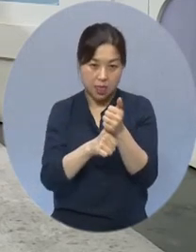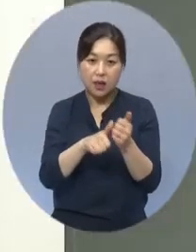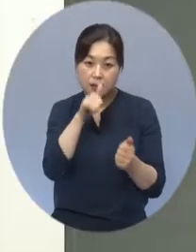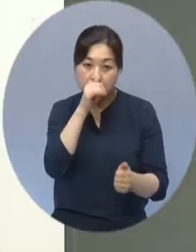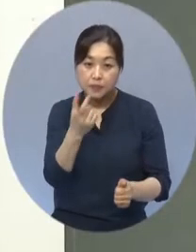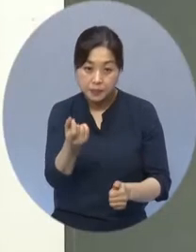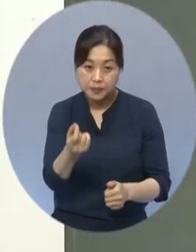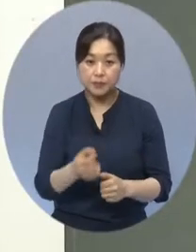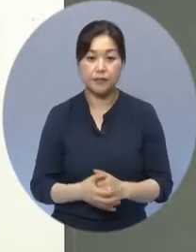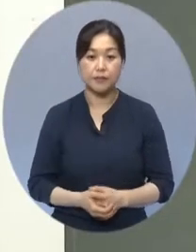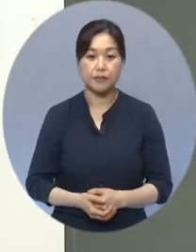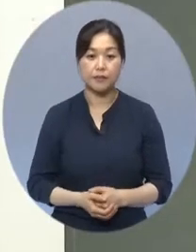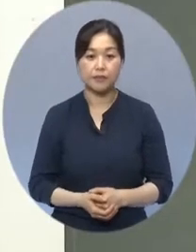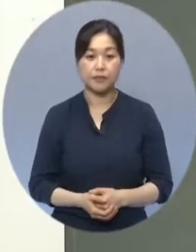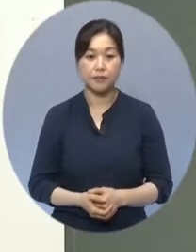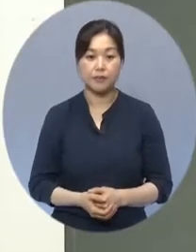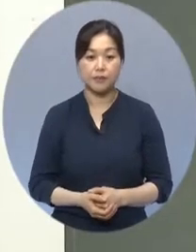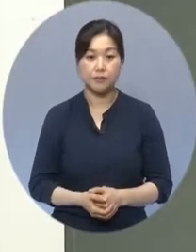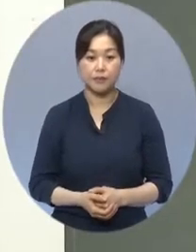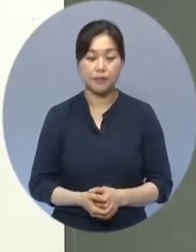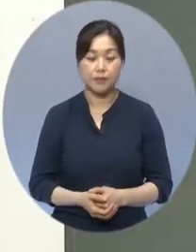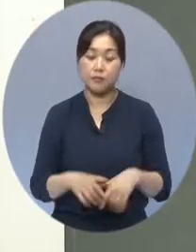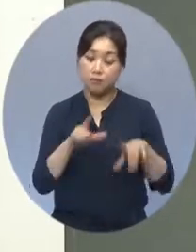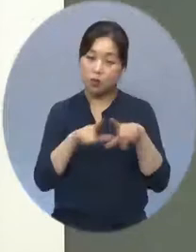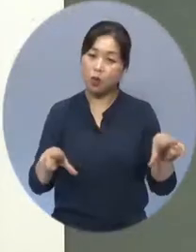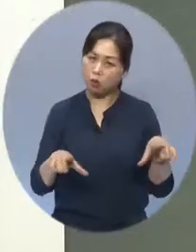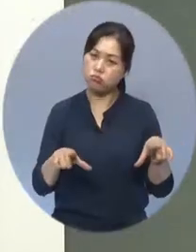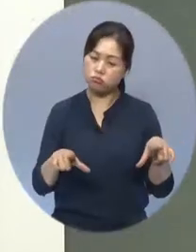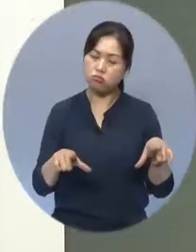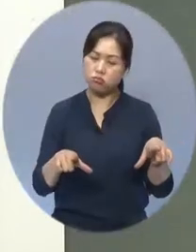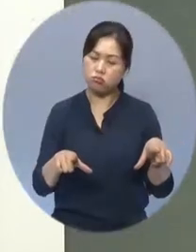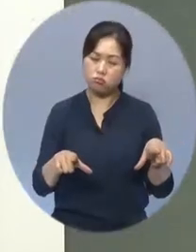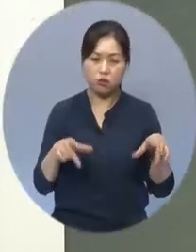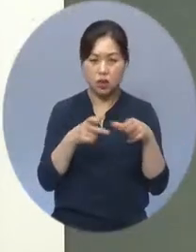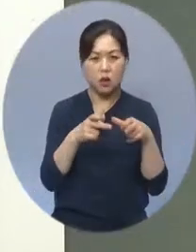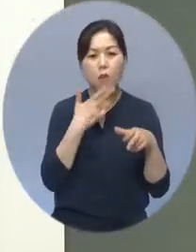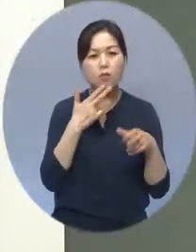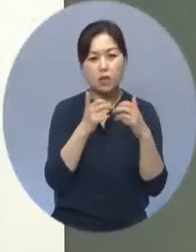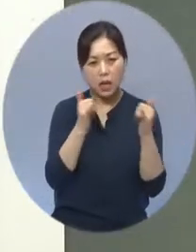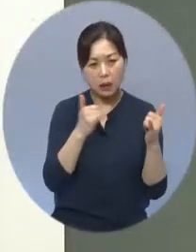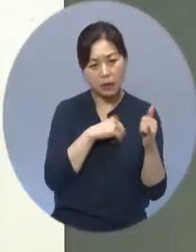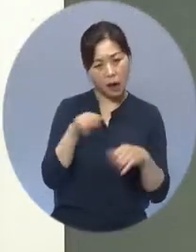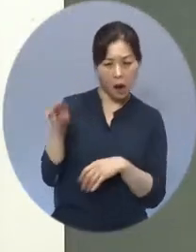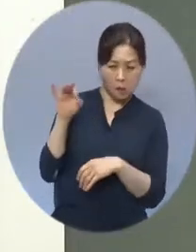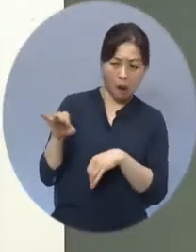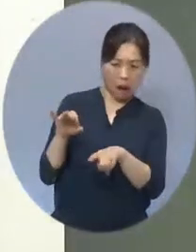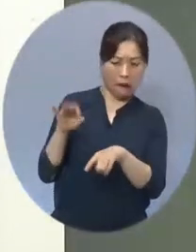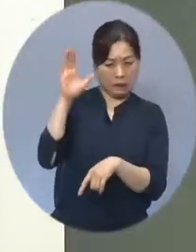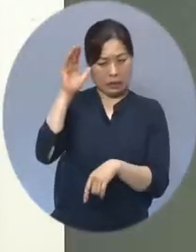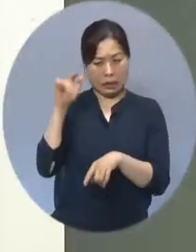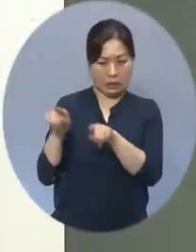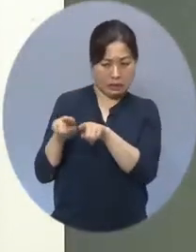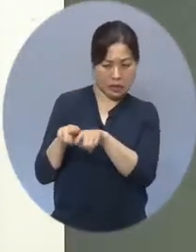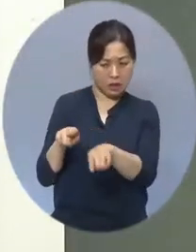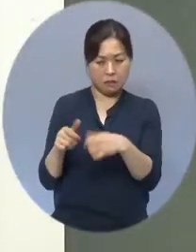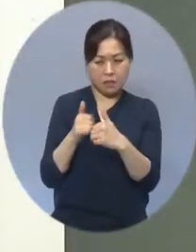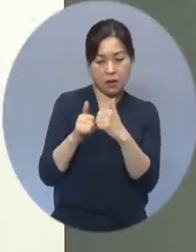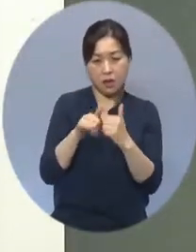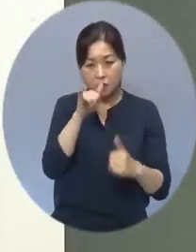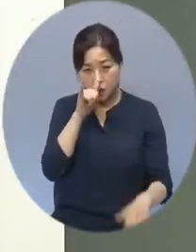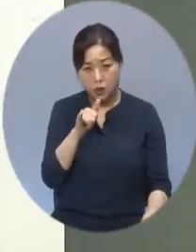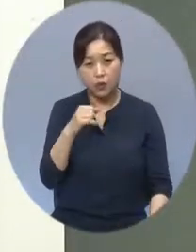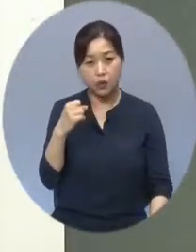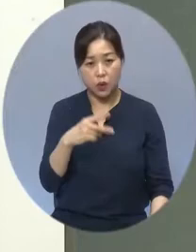네. 이제 그게 일반인들에겐 좀 불편한 감이 없잖아 있었고 또 여기에 따른 여러